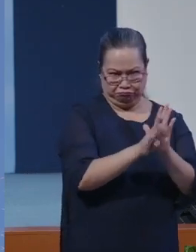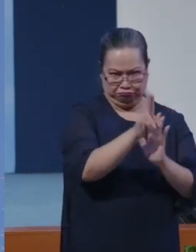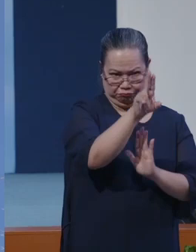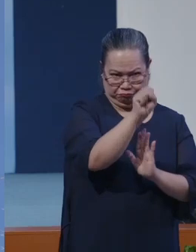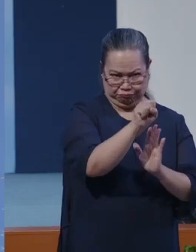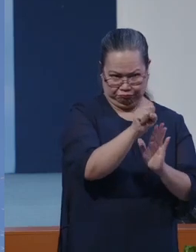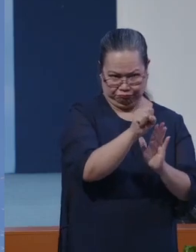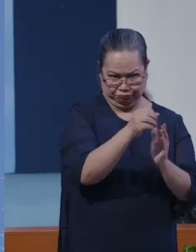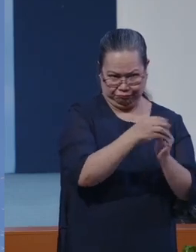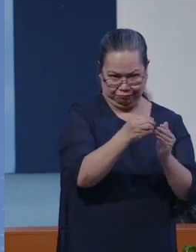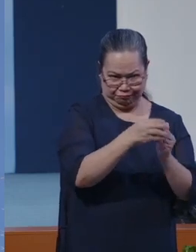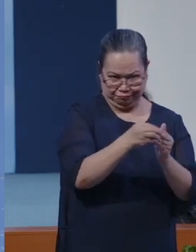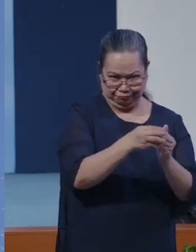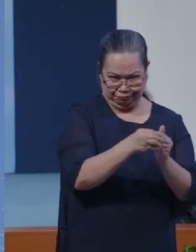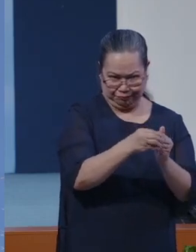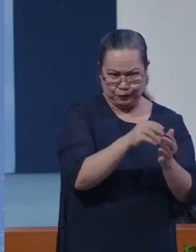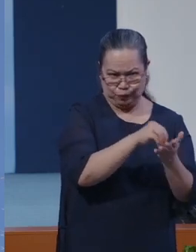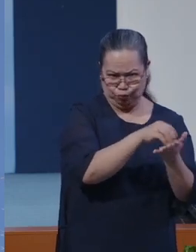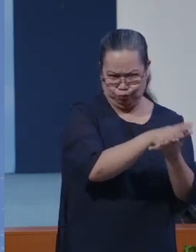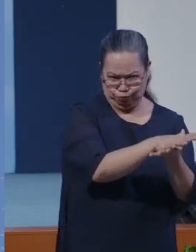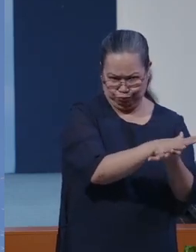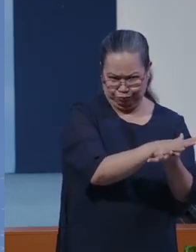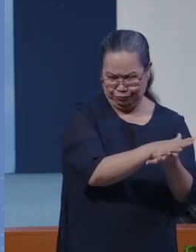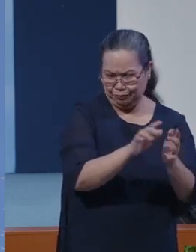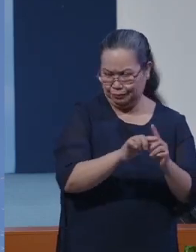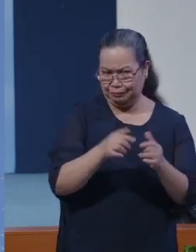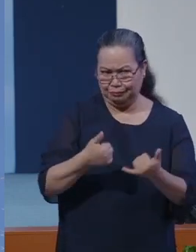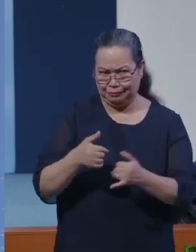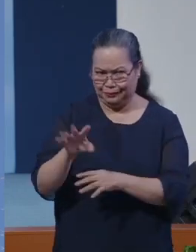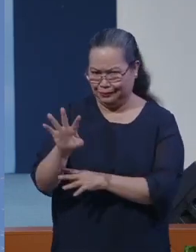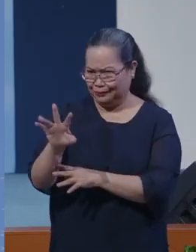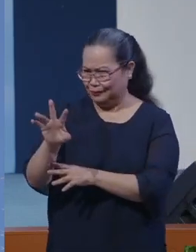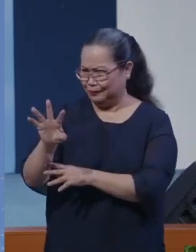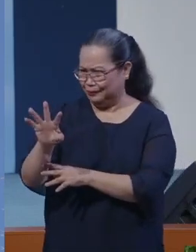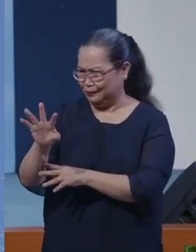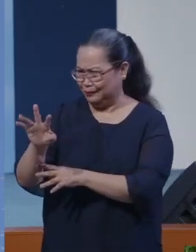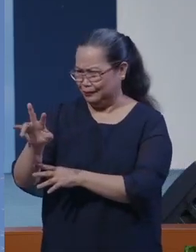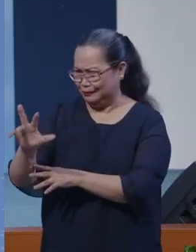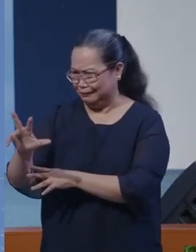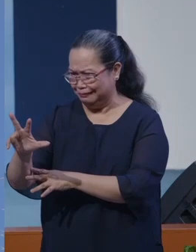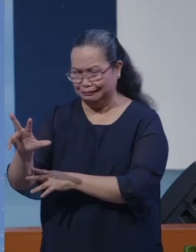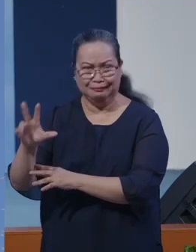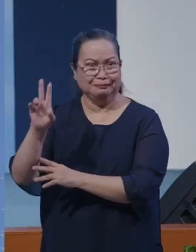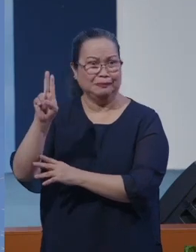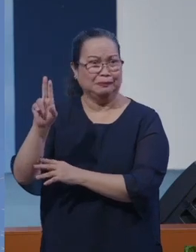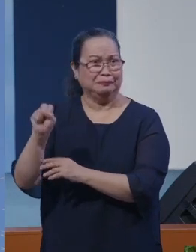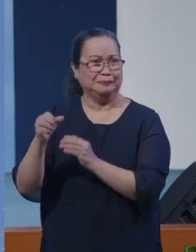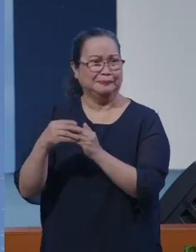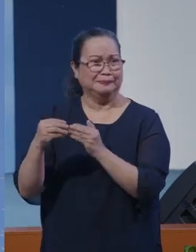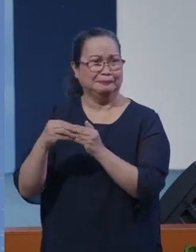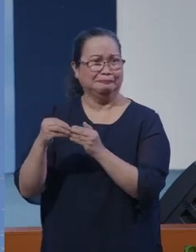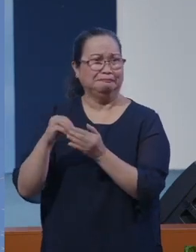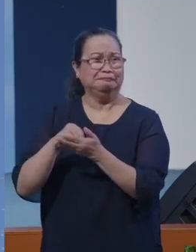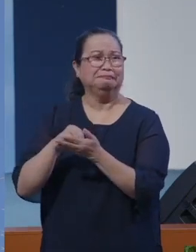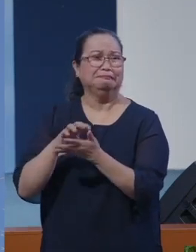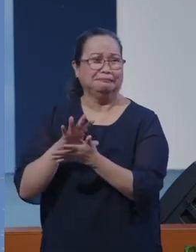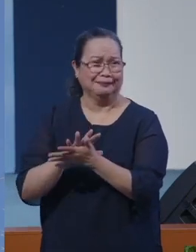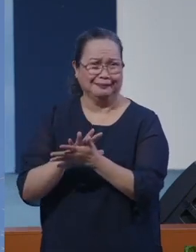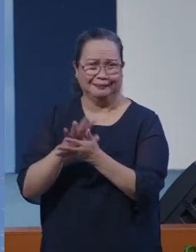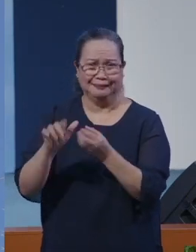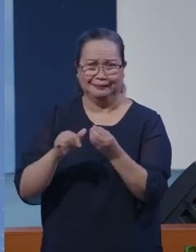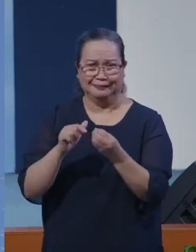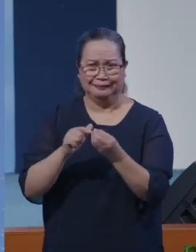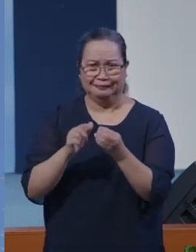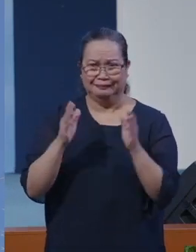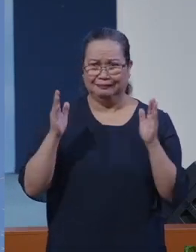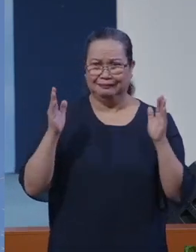yon. Ngayon po ay 43 billion US dollars na po sa loob ng panahon